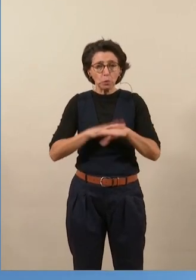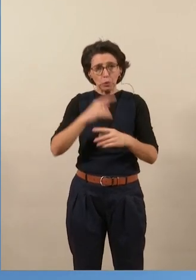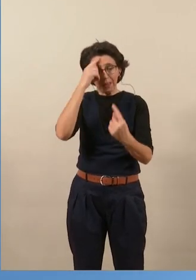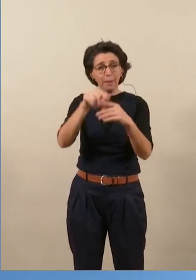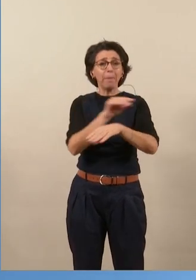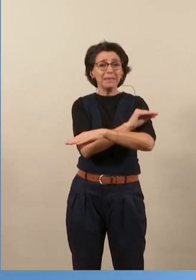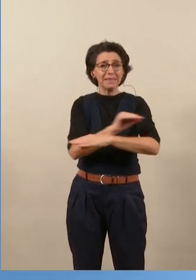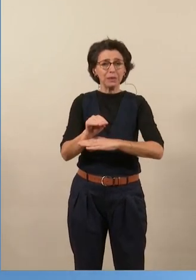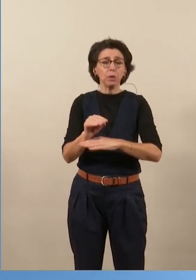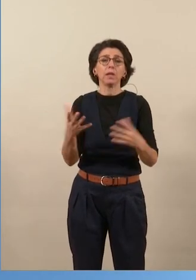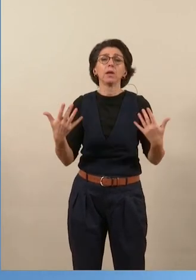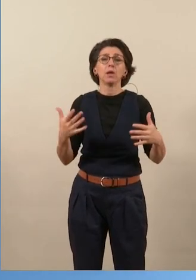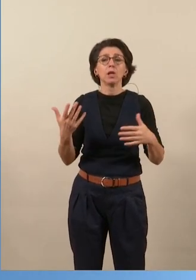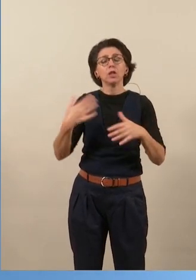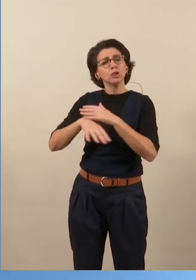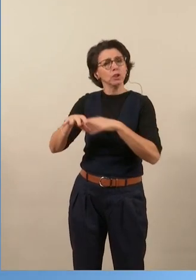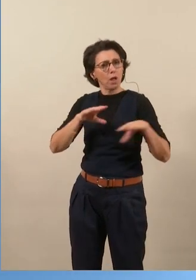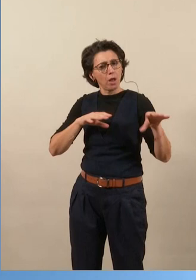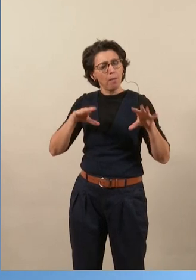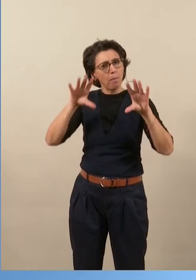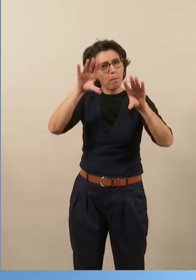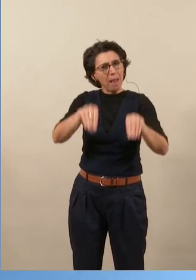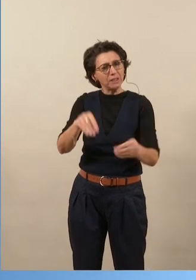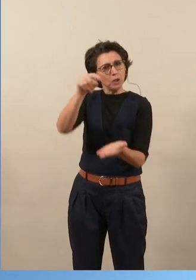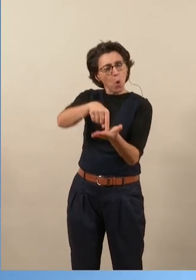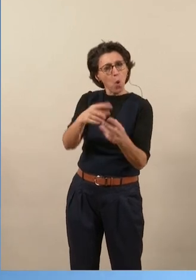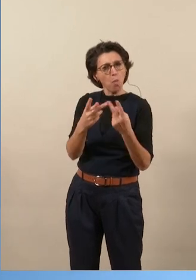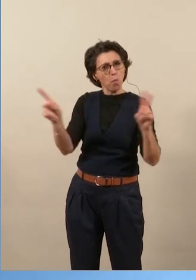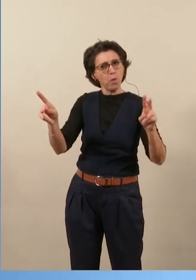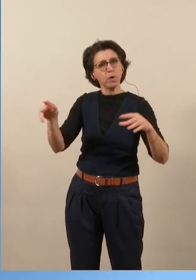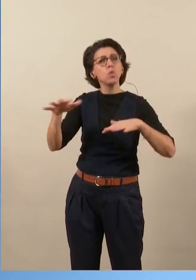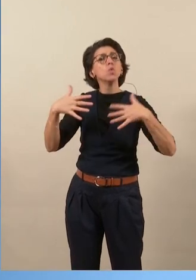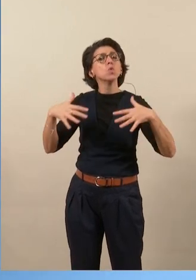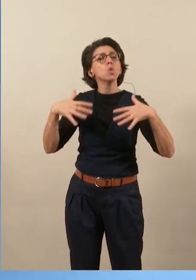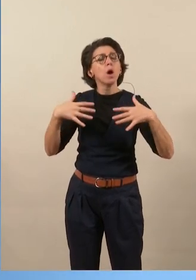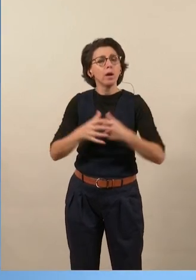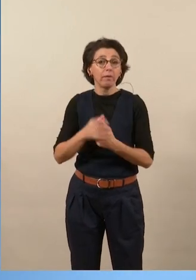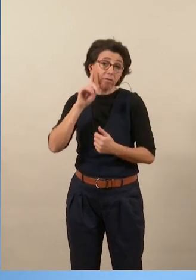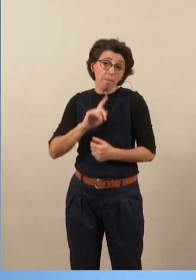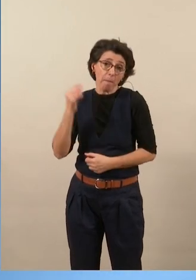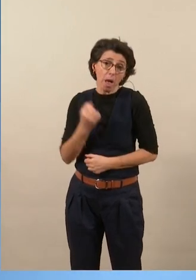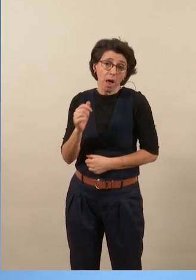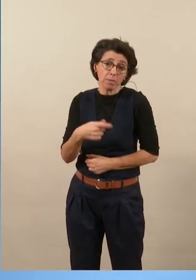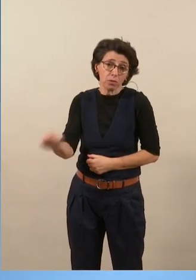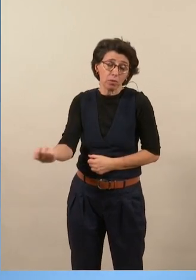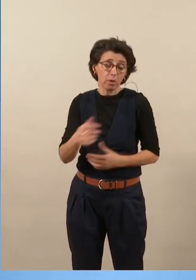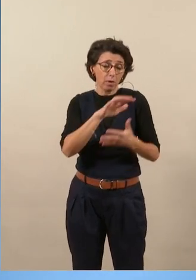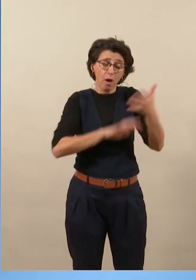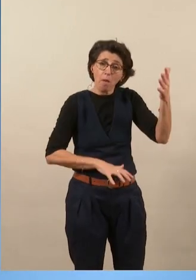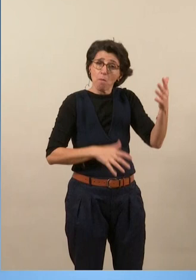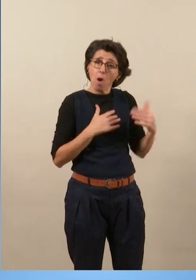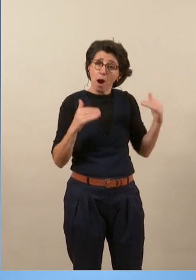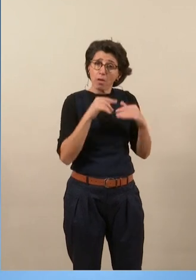qui est de plus en plus menacé dans l'espace public et encore une fois cela concerne principalement les femmes dans ce rapport nous ne